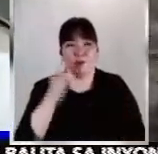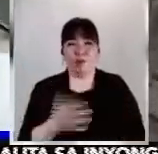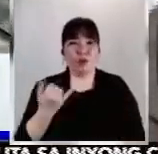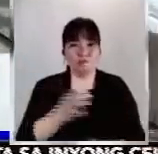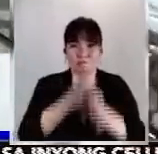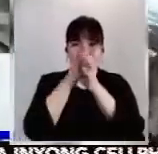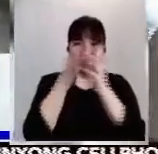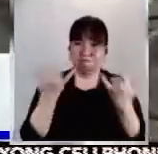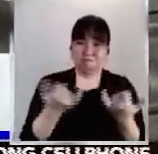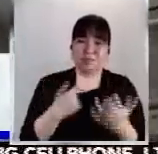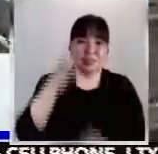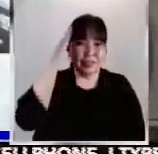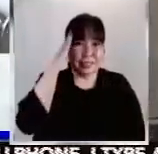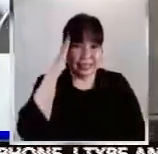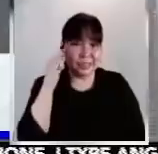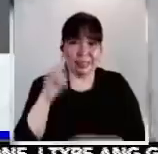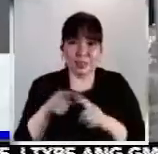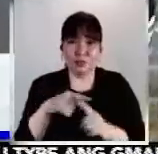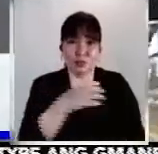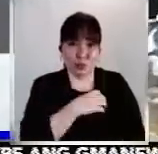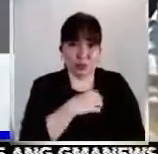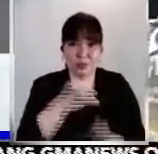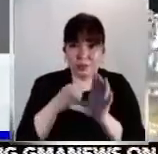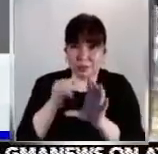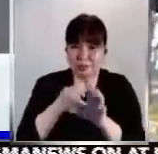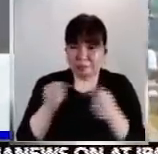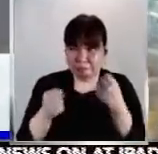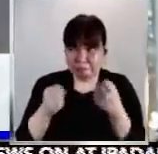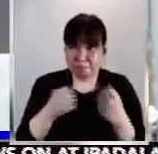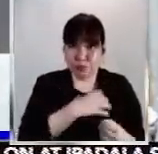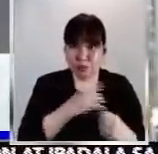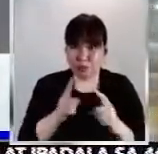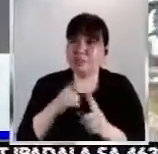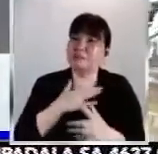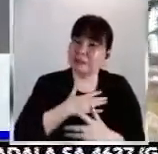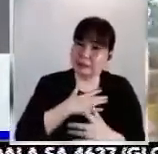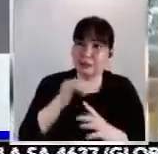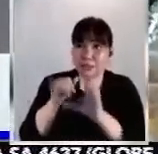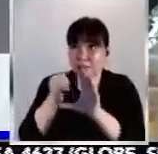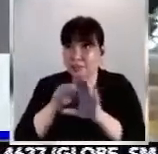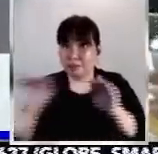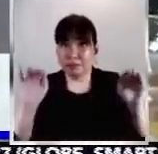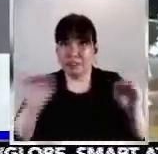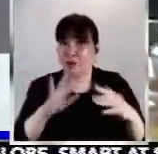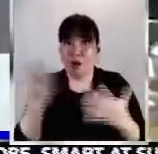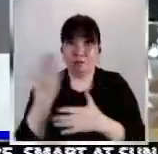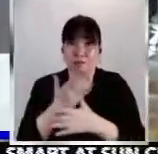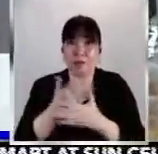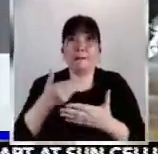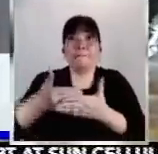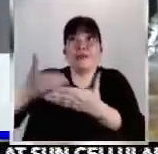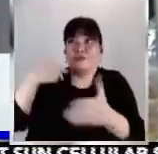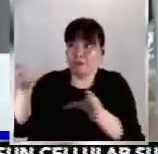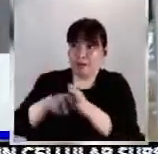may pakiusap ang mga pulis sa mga jeepney driver. Ganito po, para hindi na po sila maabala, bago pa lamang ko sila sumakay, hingan na po